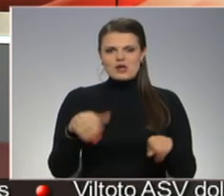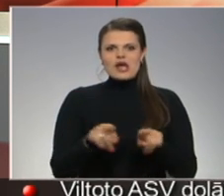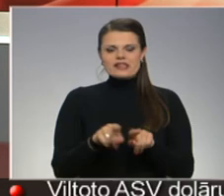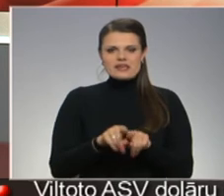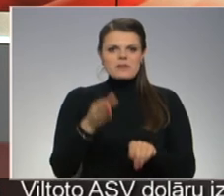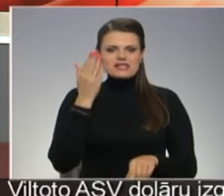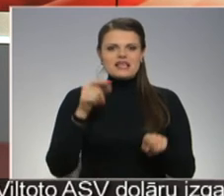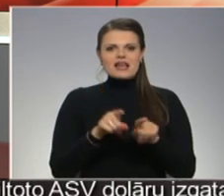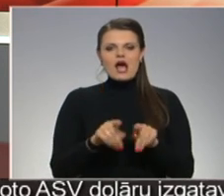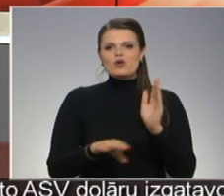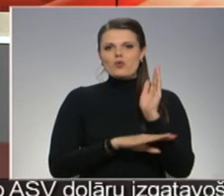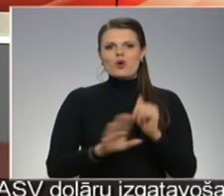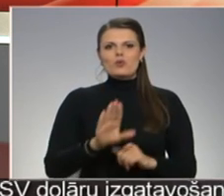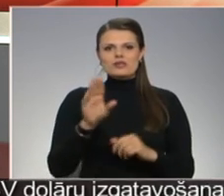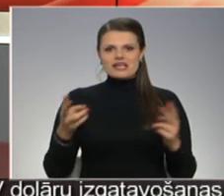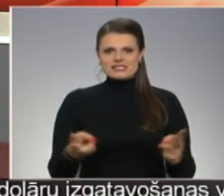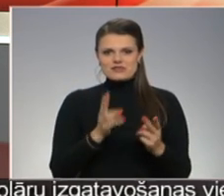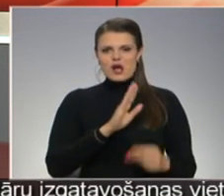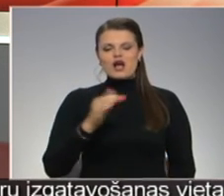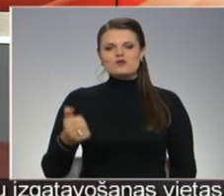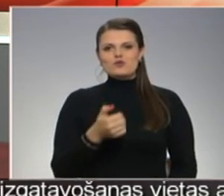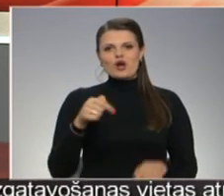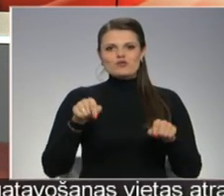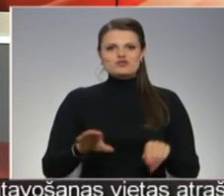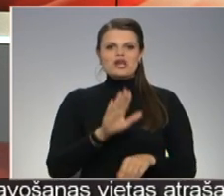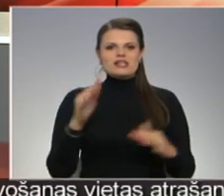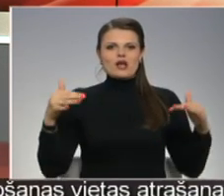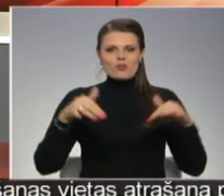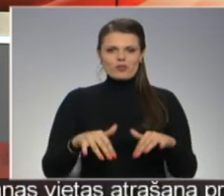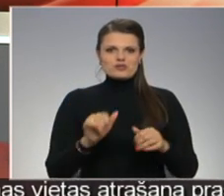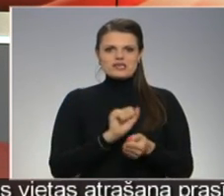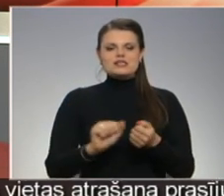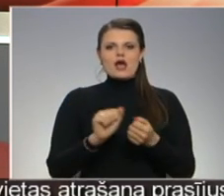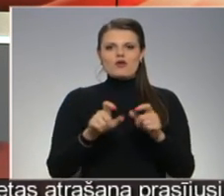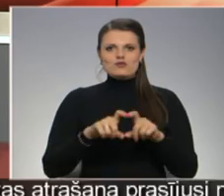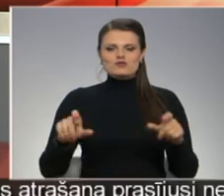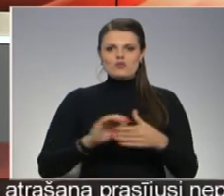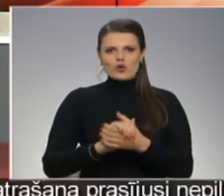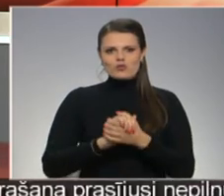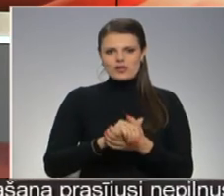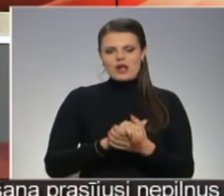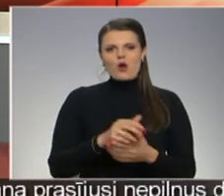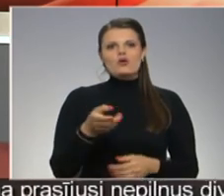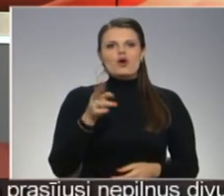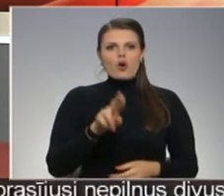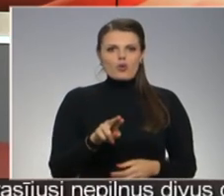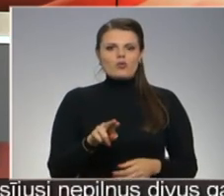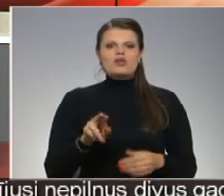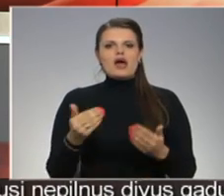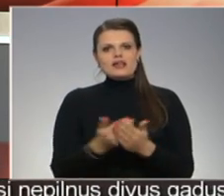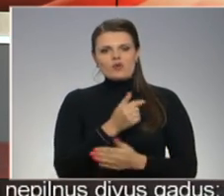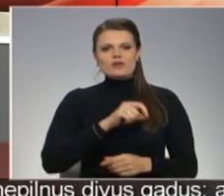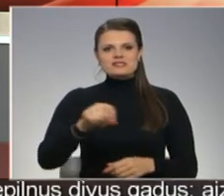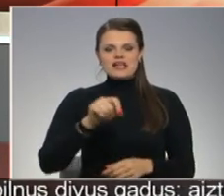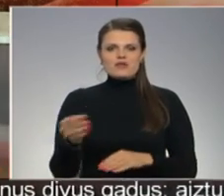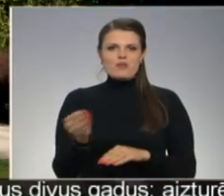Ikgad šajā dienā pulcējas ekoskola draugi, kuri ar jauniem stādījumiem papildina koku dienas parku, kā arī piedalās konkursā. Stāsta TV Spektrs.